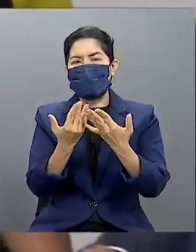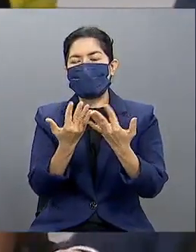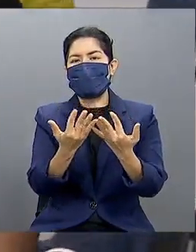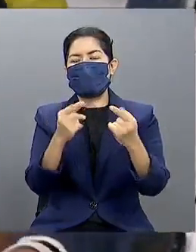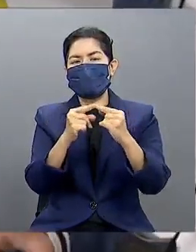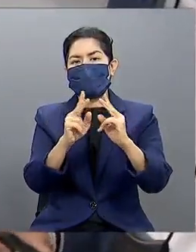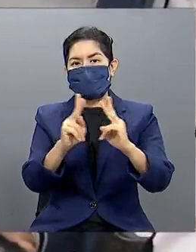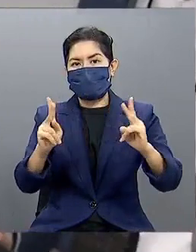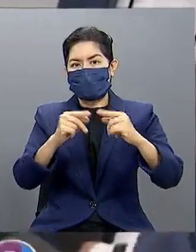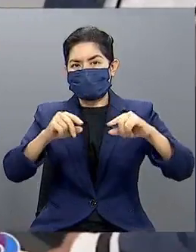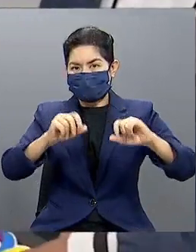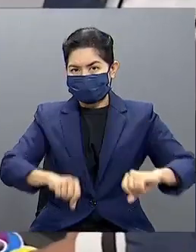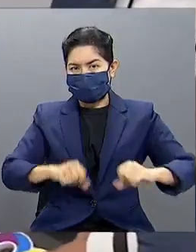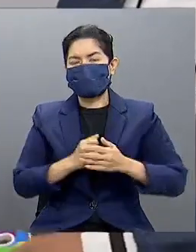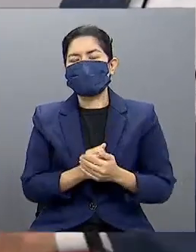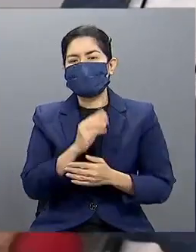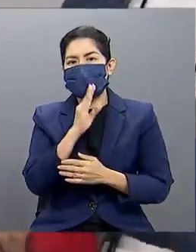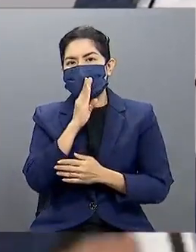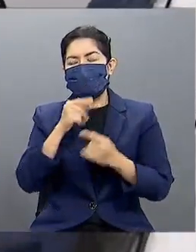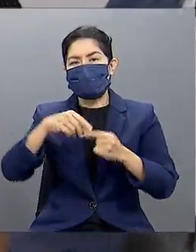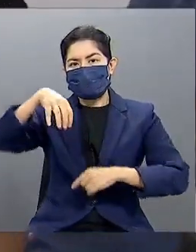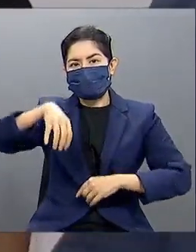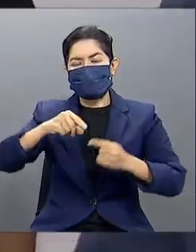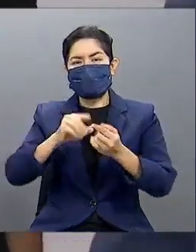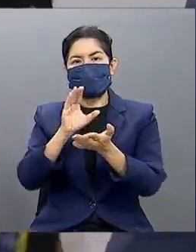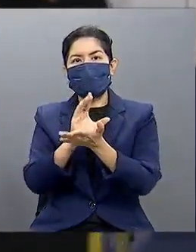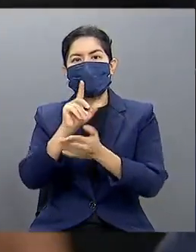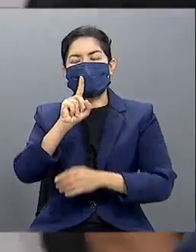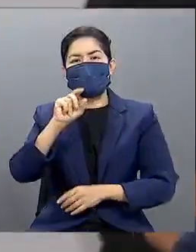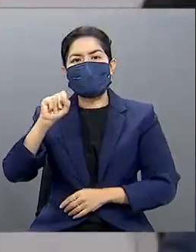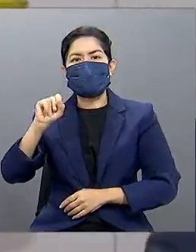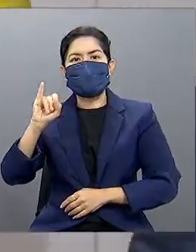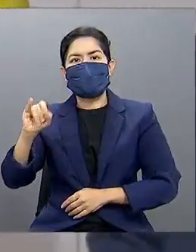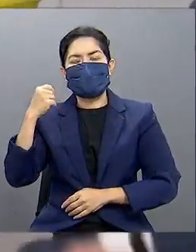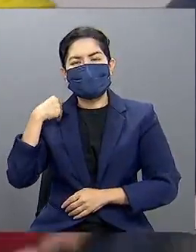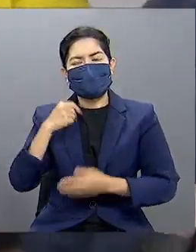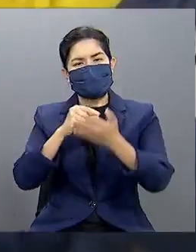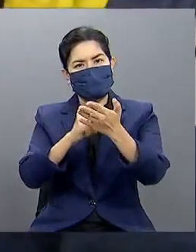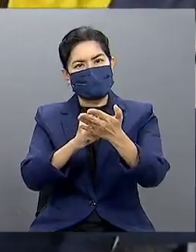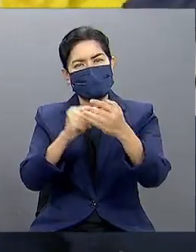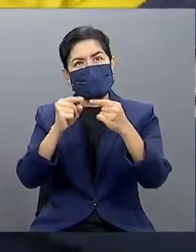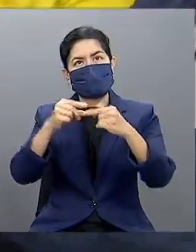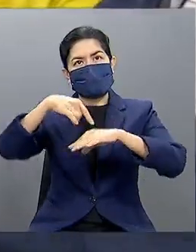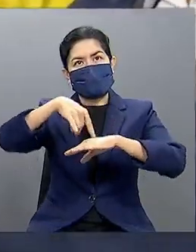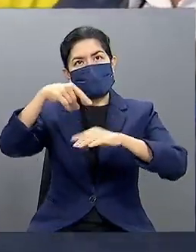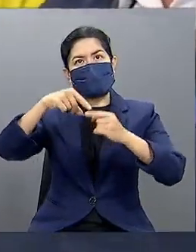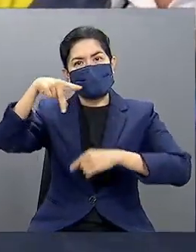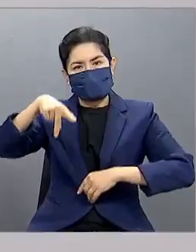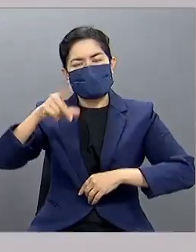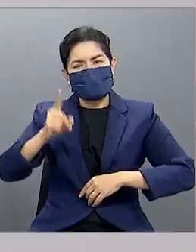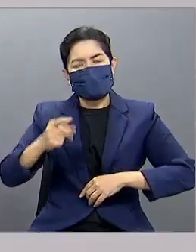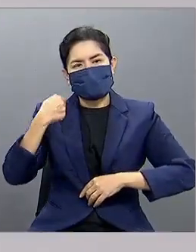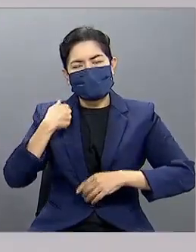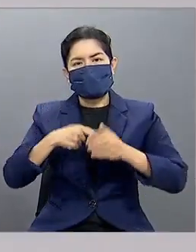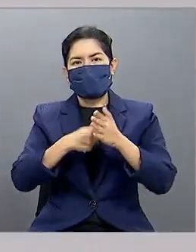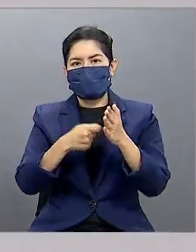คดีแตงโมเป็นคดีพิเศษจริงประชาชนก็อาจจะมีข้อสงสัยได้ว่าเหตุใดถึงรับแล้วในอนาคตไม่ว่าคดี